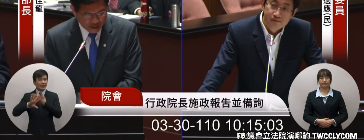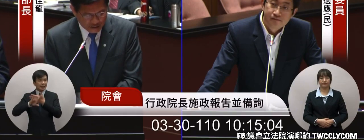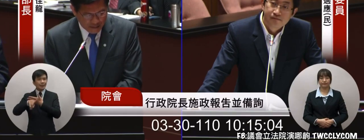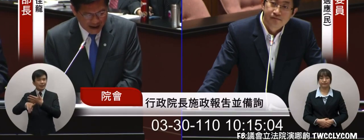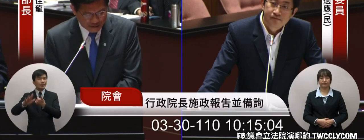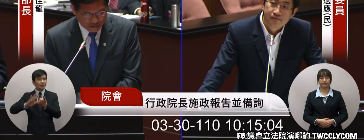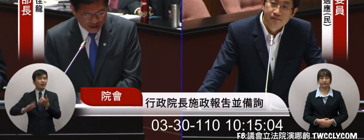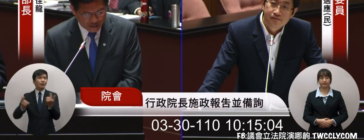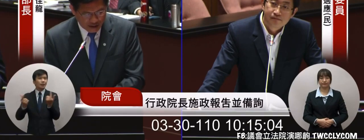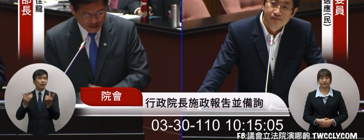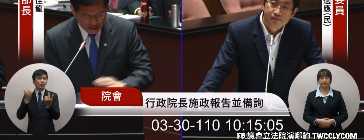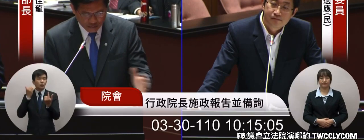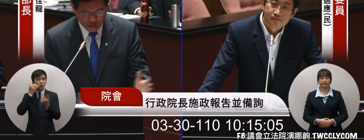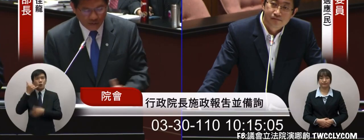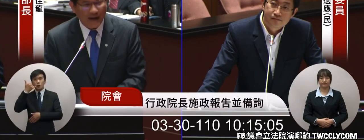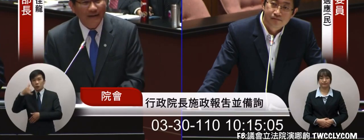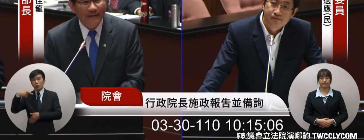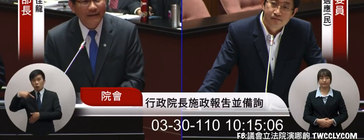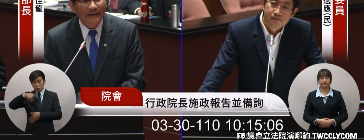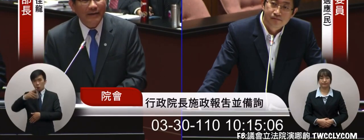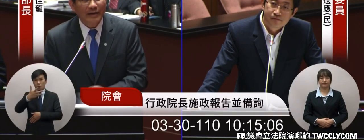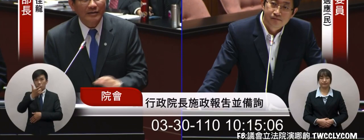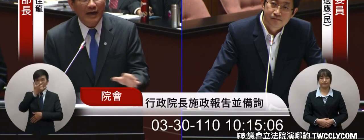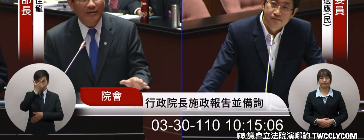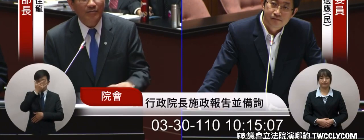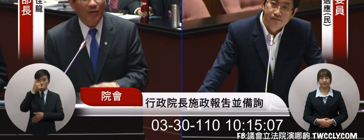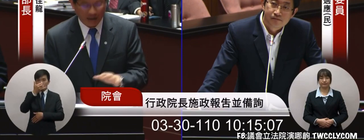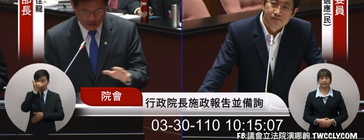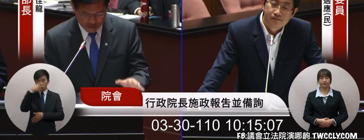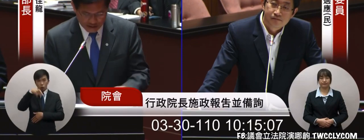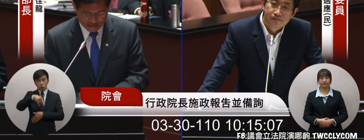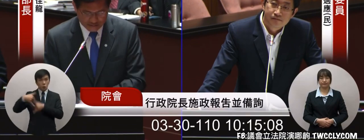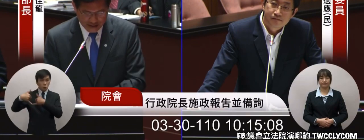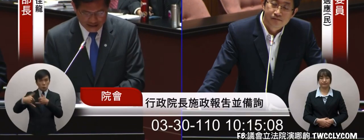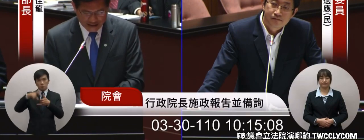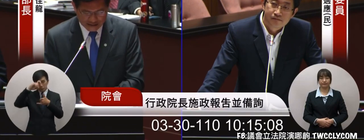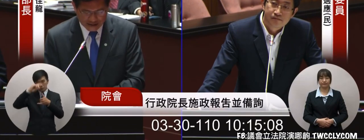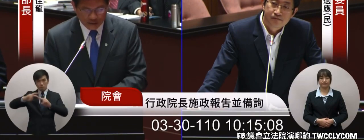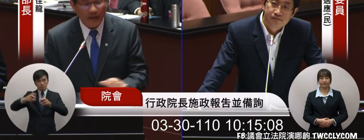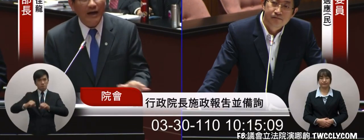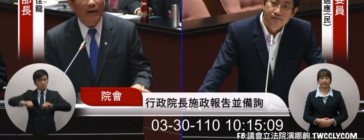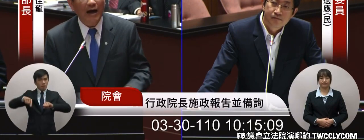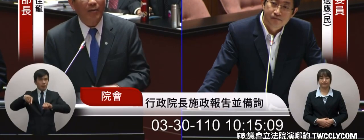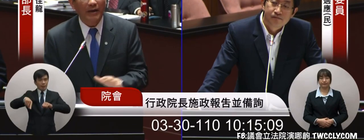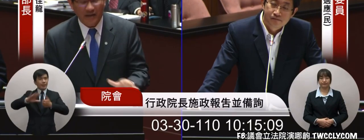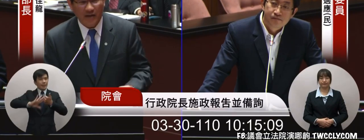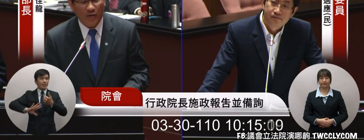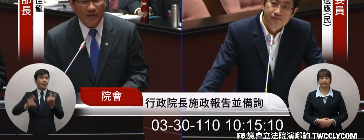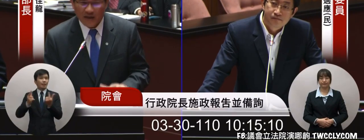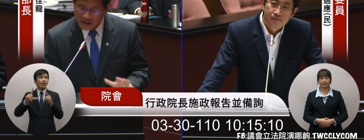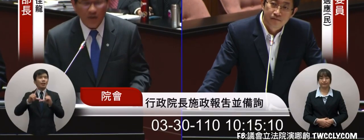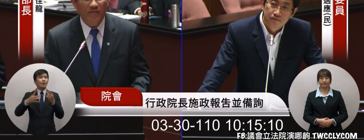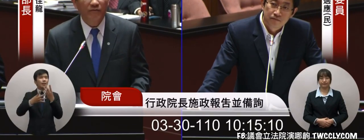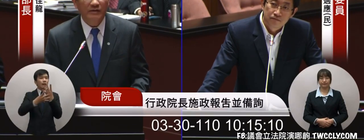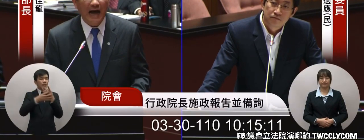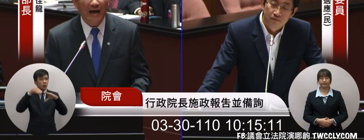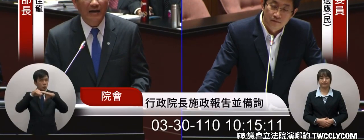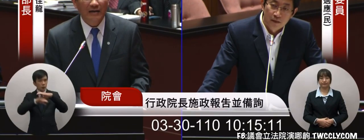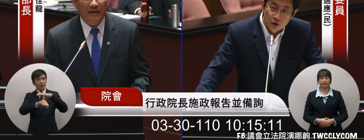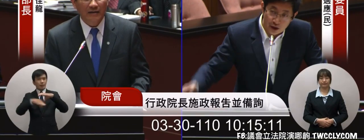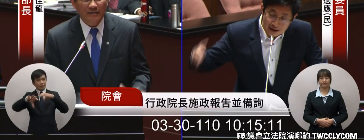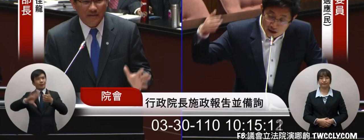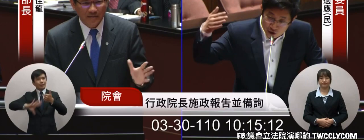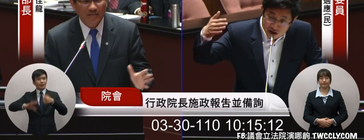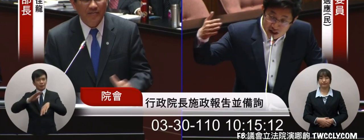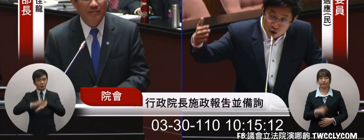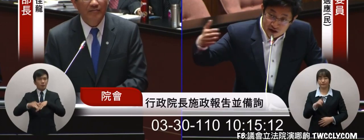基隆到八堵段如果要進一步拓寬那個會影響包括中興大業的這些隧道配合的工程那就很複雜